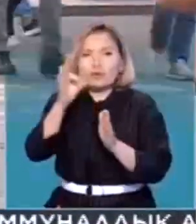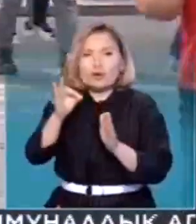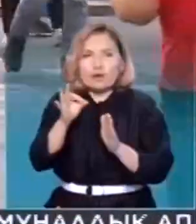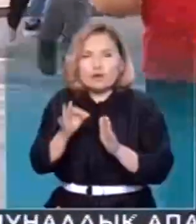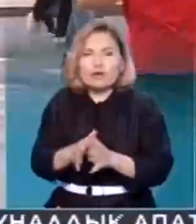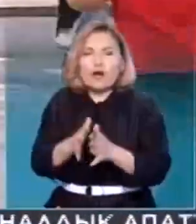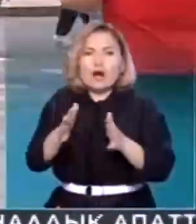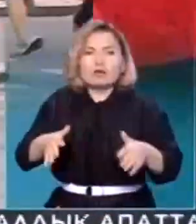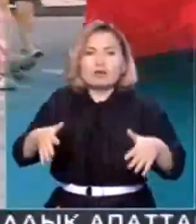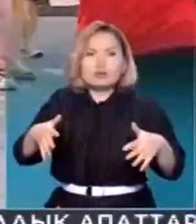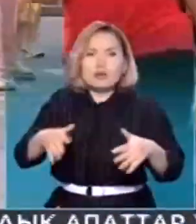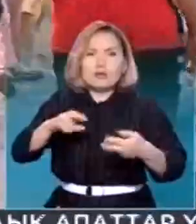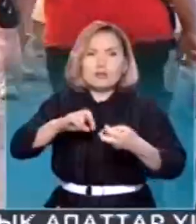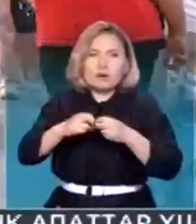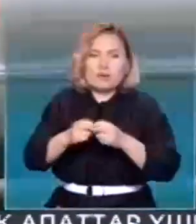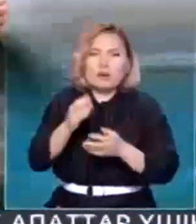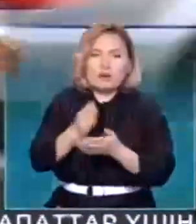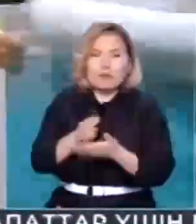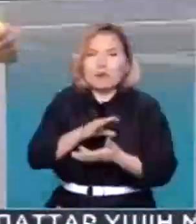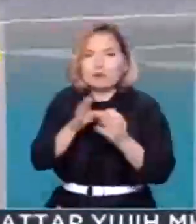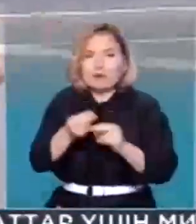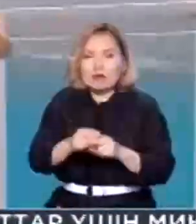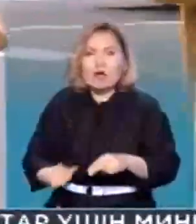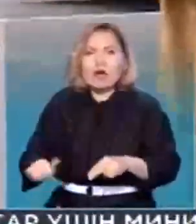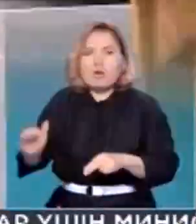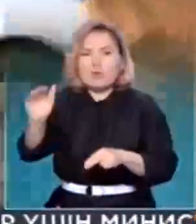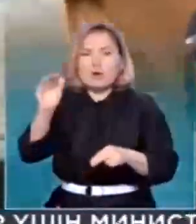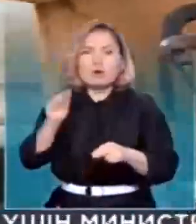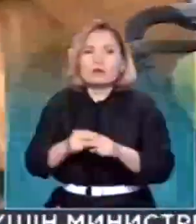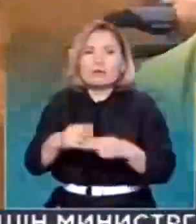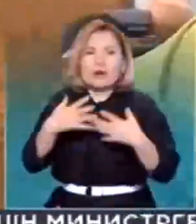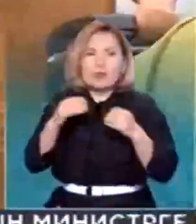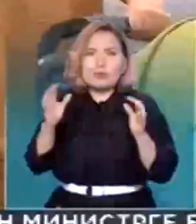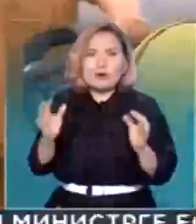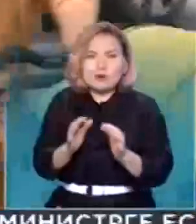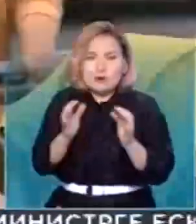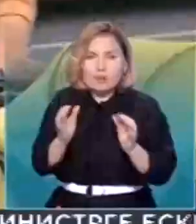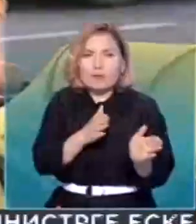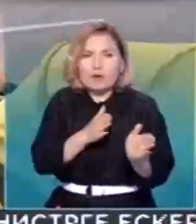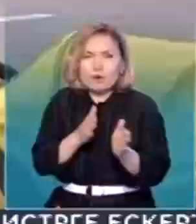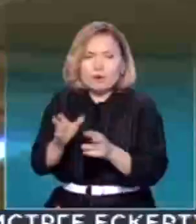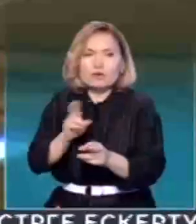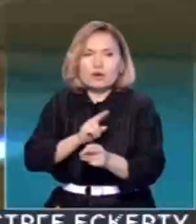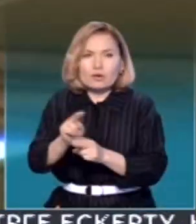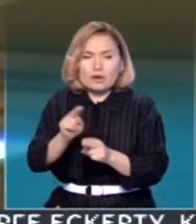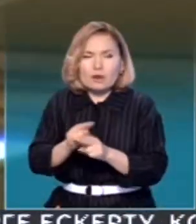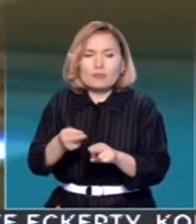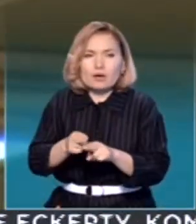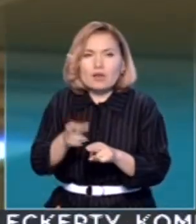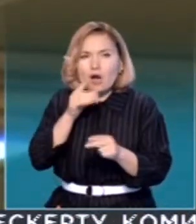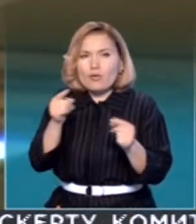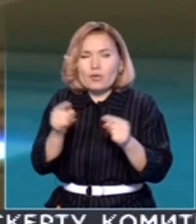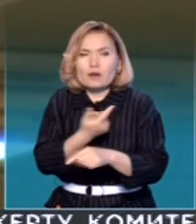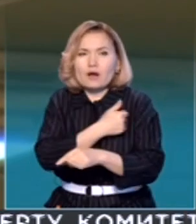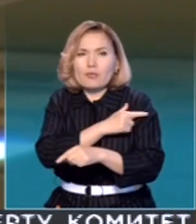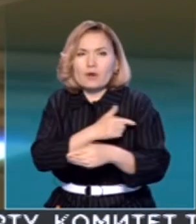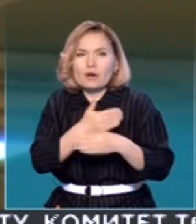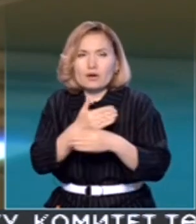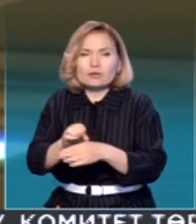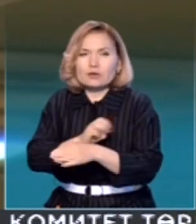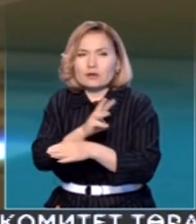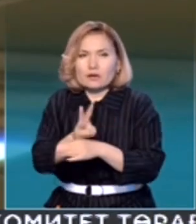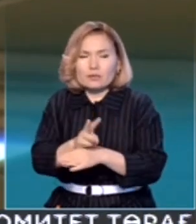артық салмақтан зардап шегіп отыр. Бұл ретте өскелең ұрпақты салауатты өмір салтын қалыптастыруға үйрету мен уақытылы медициналық көмекпен